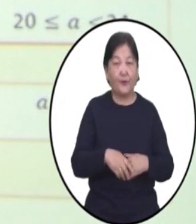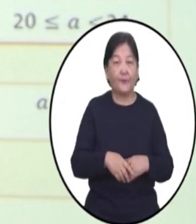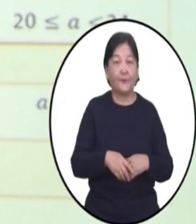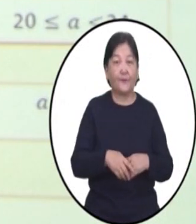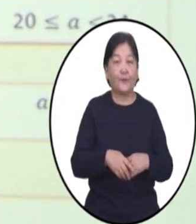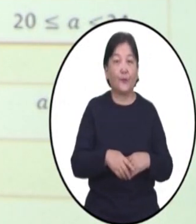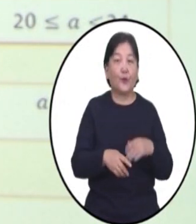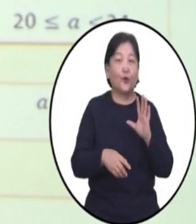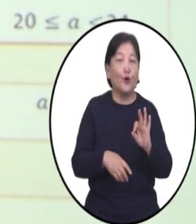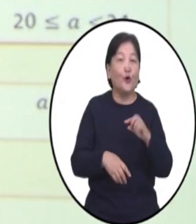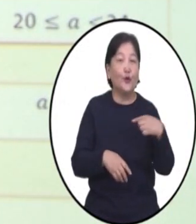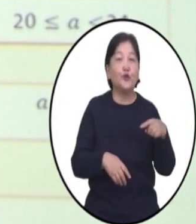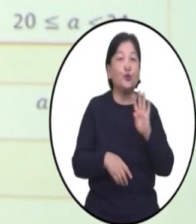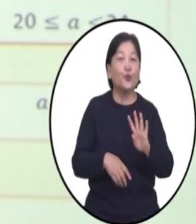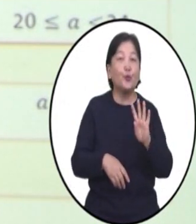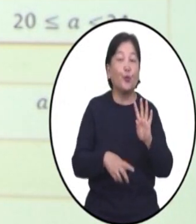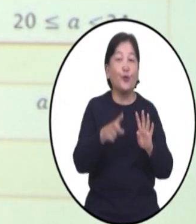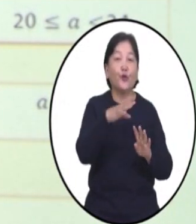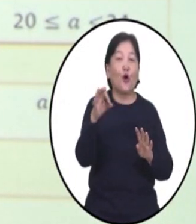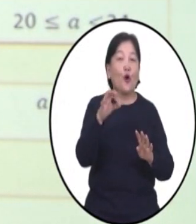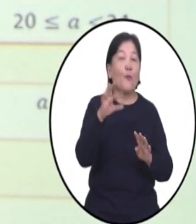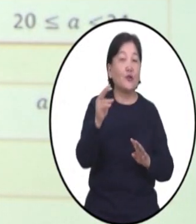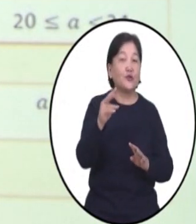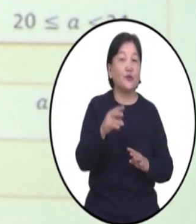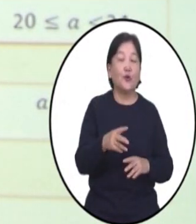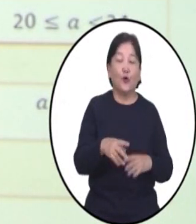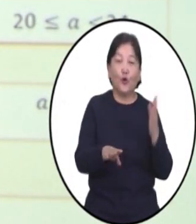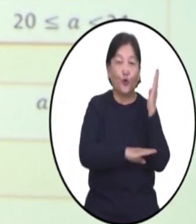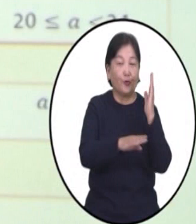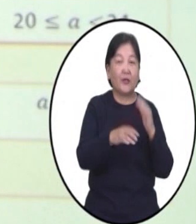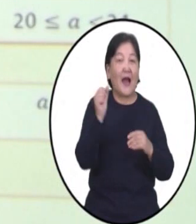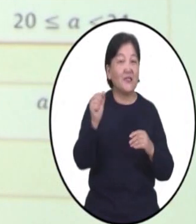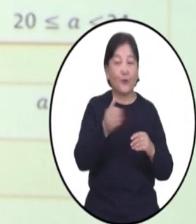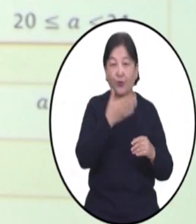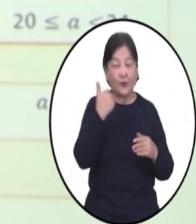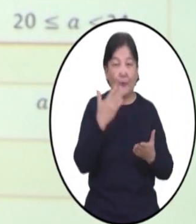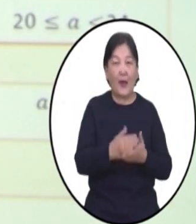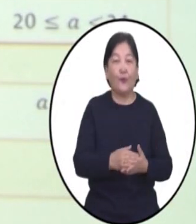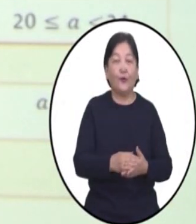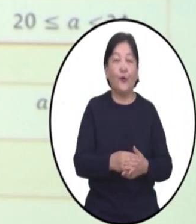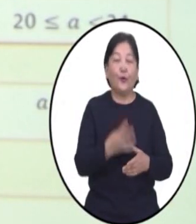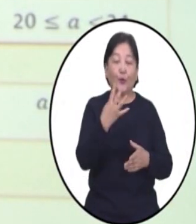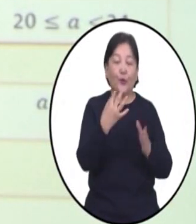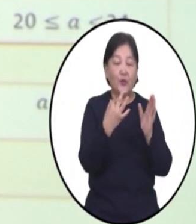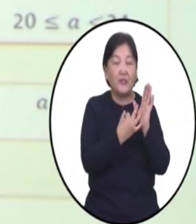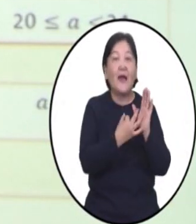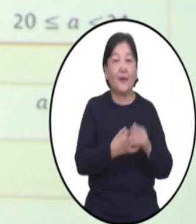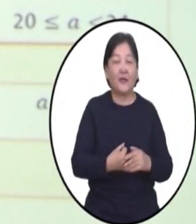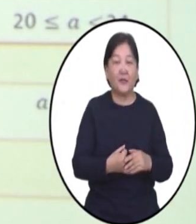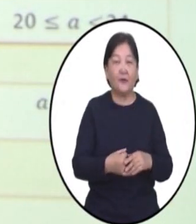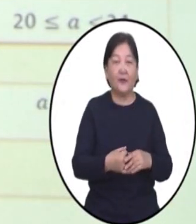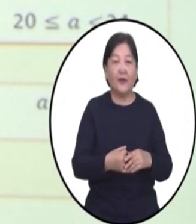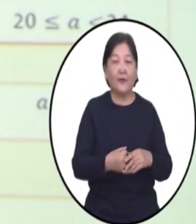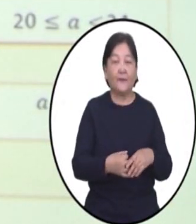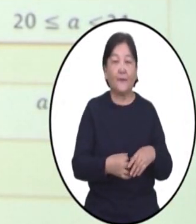4 бодлого бодсон өдөр бол А сурагчийн хувьд бол байхгүй юм байна. 4-оос 8 гэсэн завсарт бол нэг